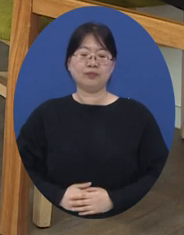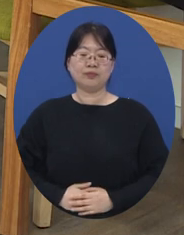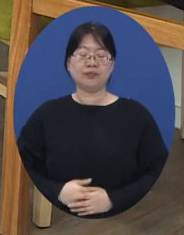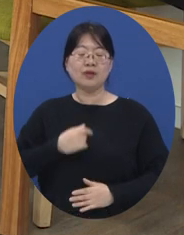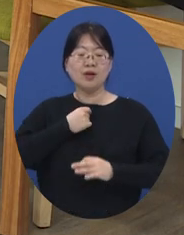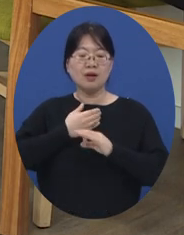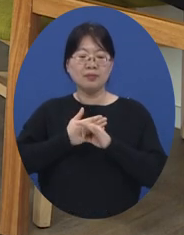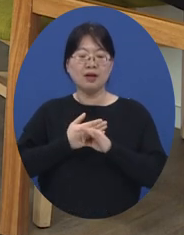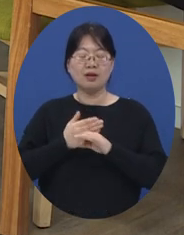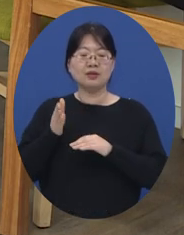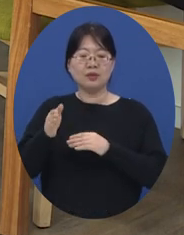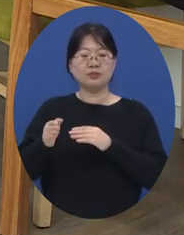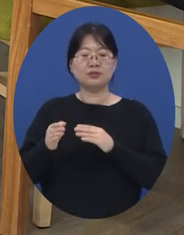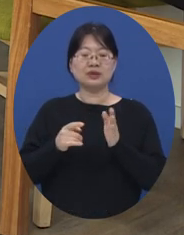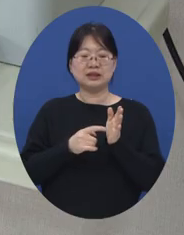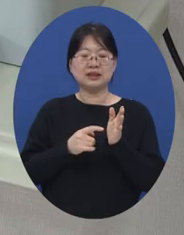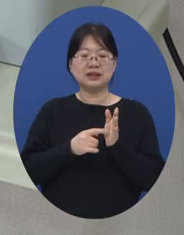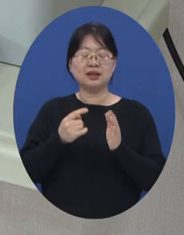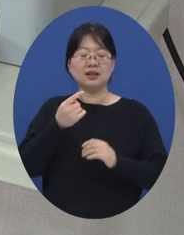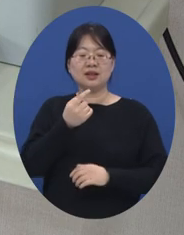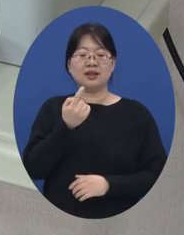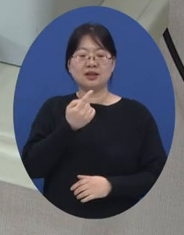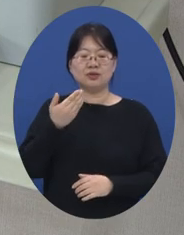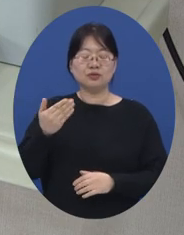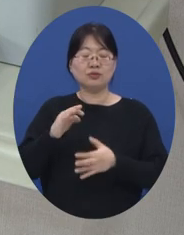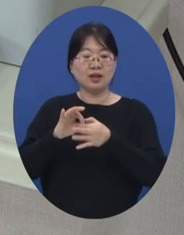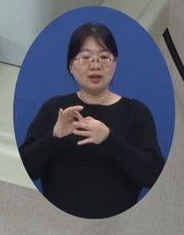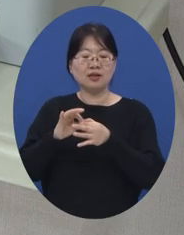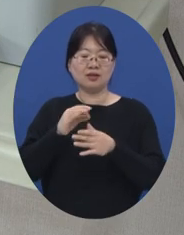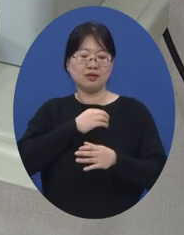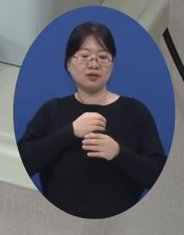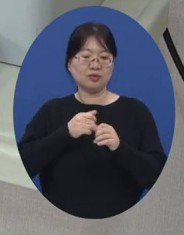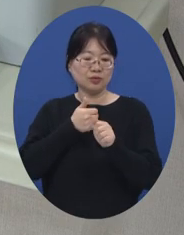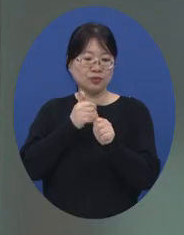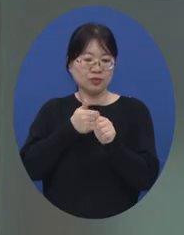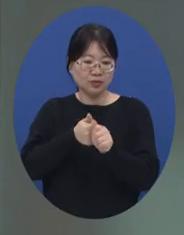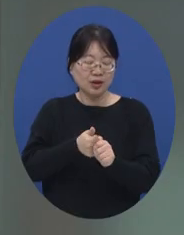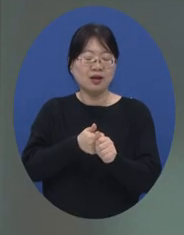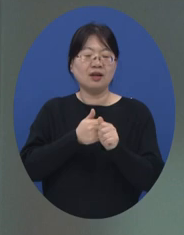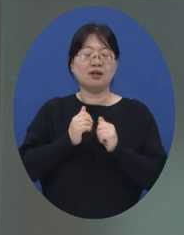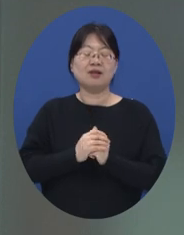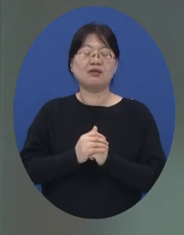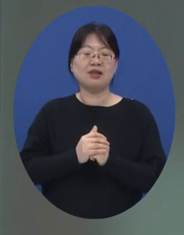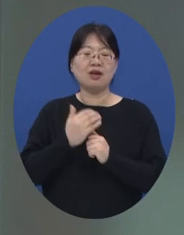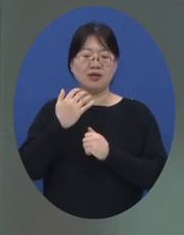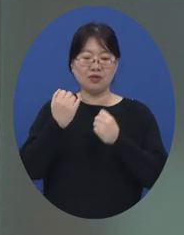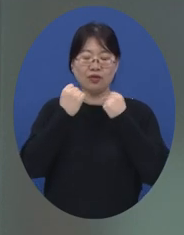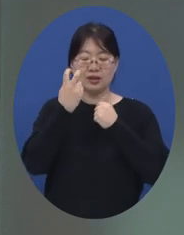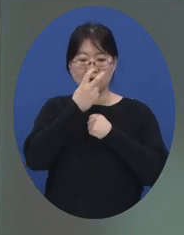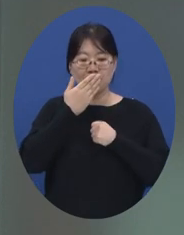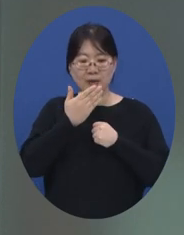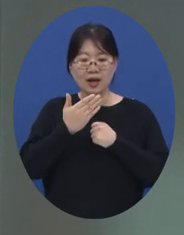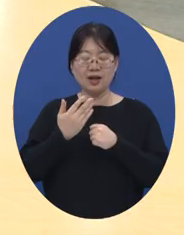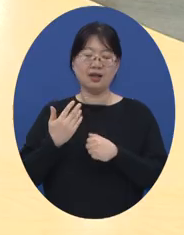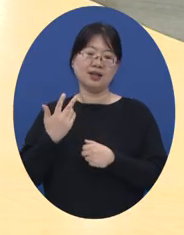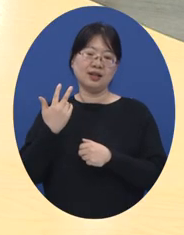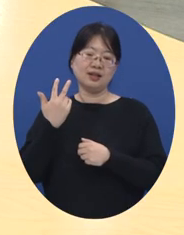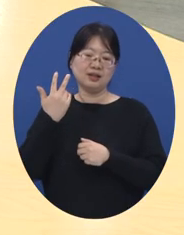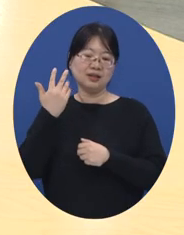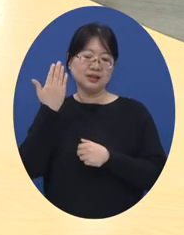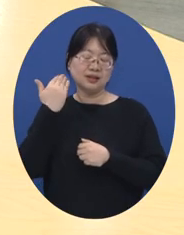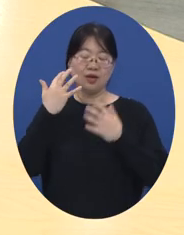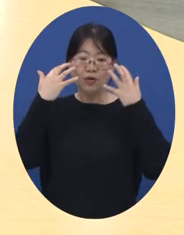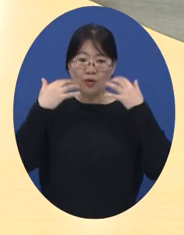원하면 전문 구급대원의 도움을 받아 건강 상태를 체크해 볼 수도 있습니다. 경기도는 지난 여름 이동 노동자를 위한 무더위 쉼터 운영에